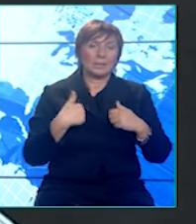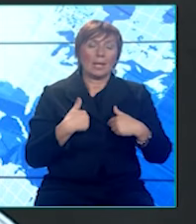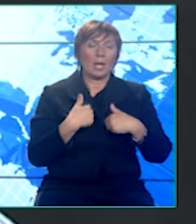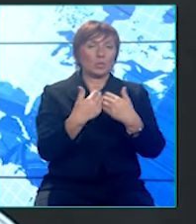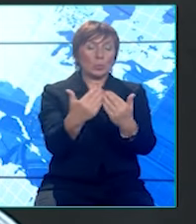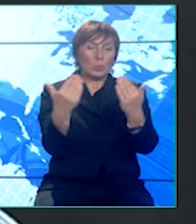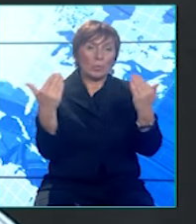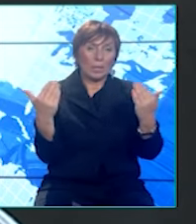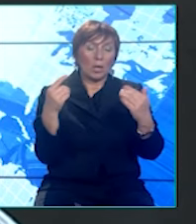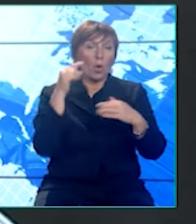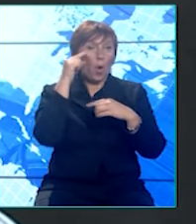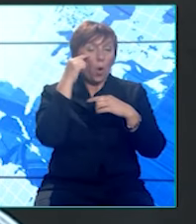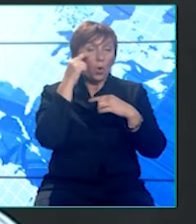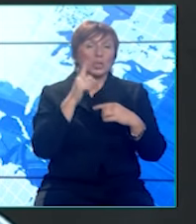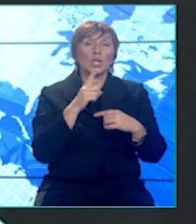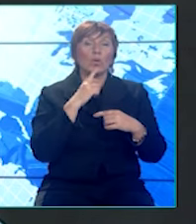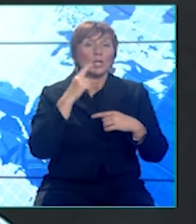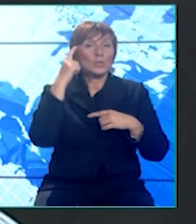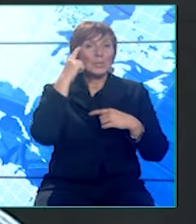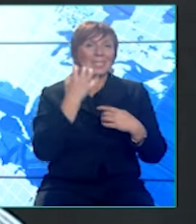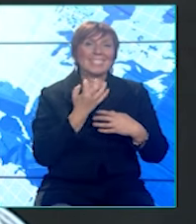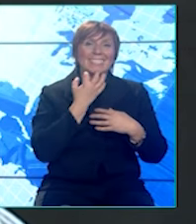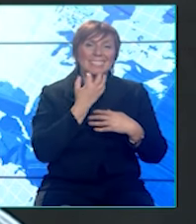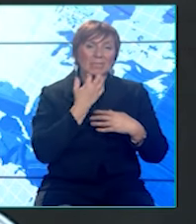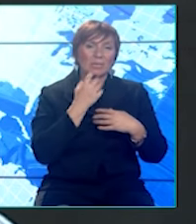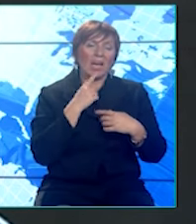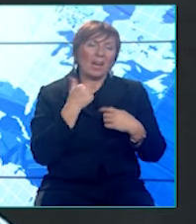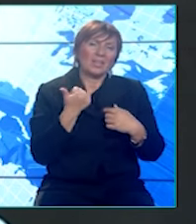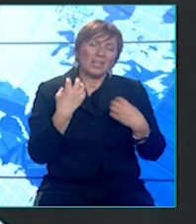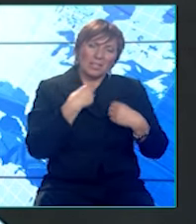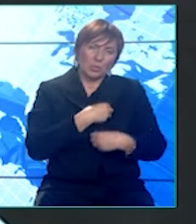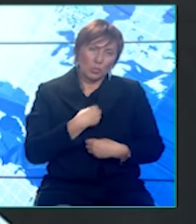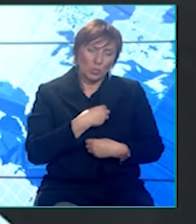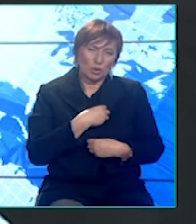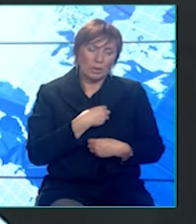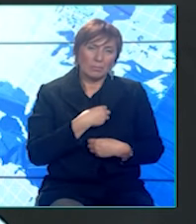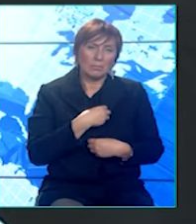publiku. Oči koje su znale nasmijati, a i rastužiti.